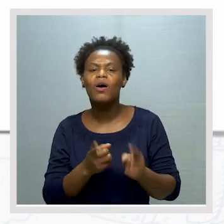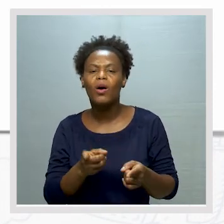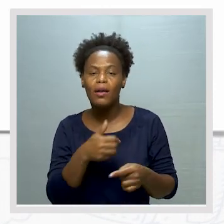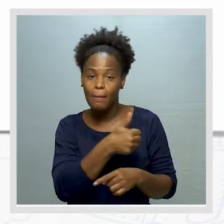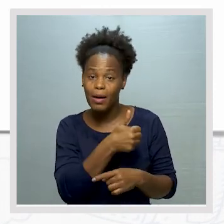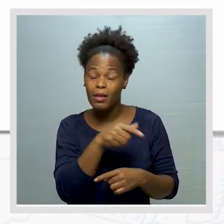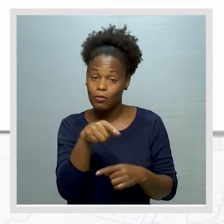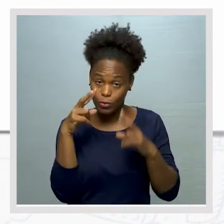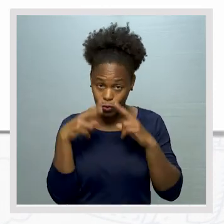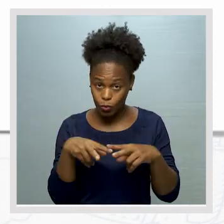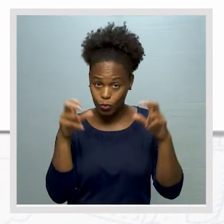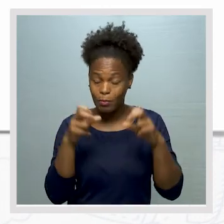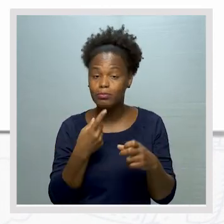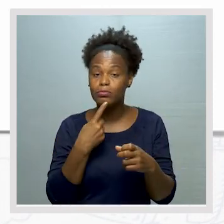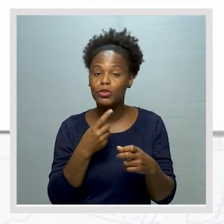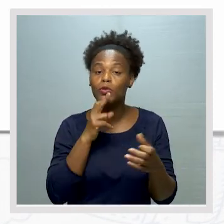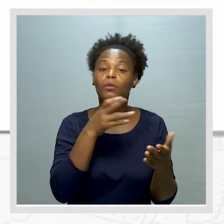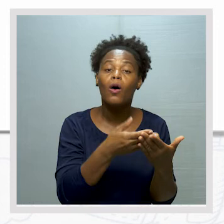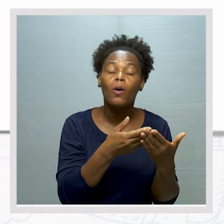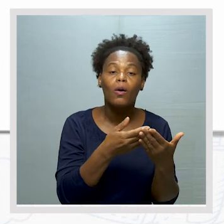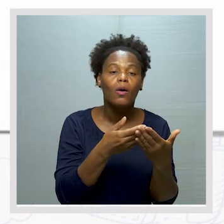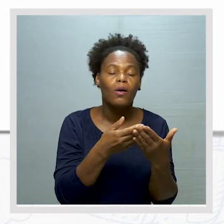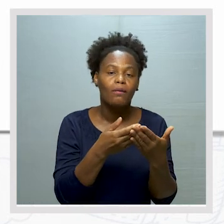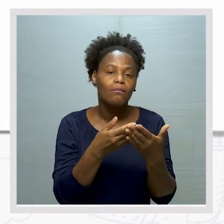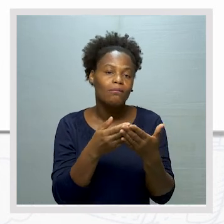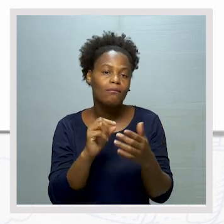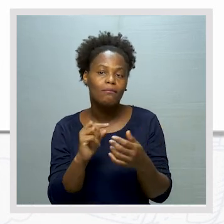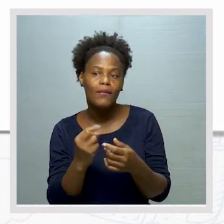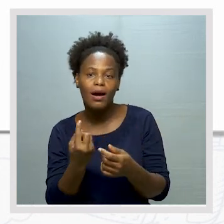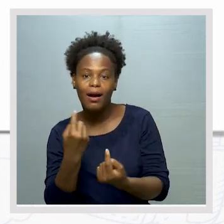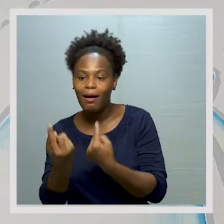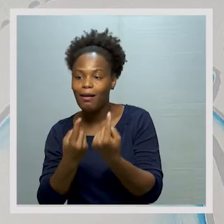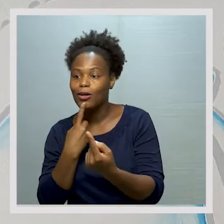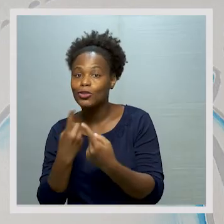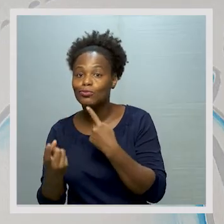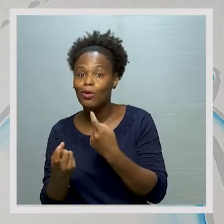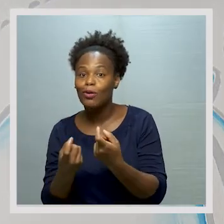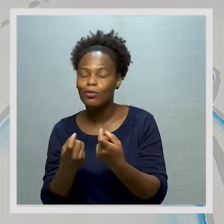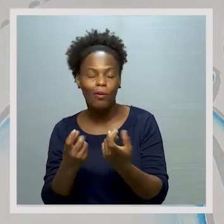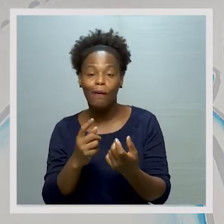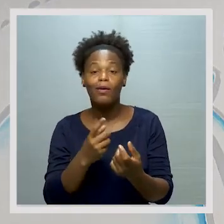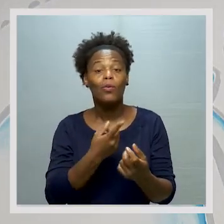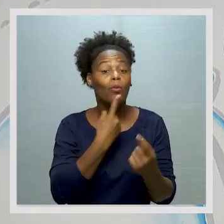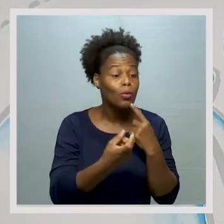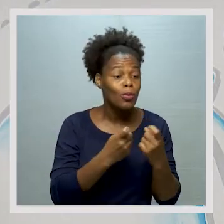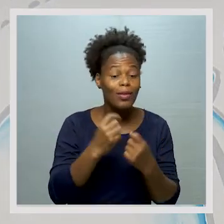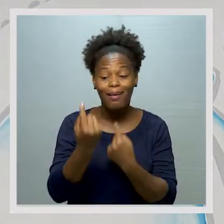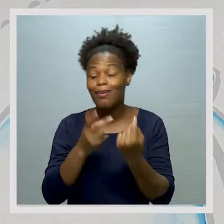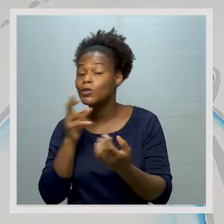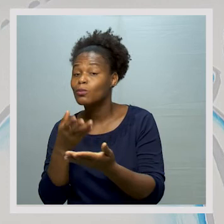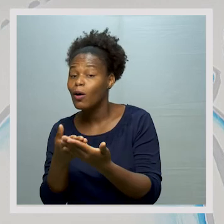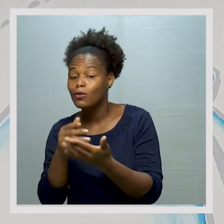allez trouver les questions posées pour chaque réponse qu'on vient de voir. C'est